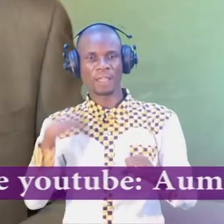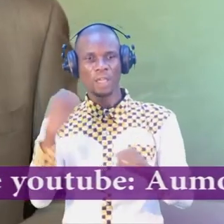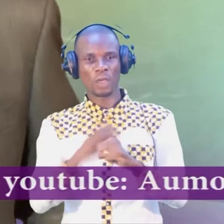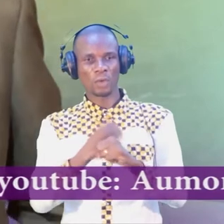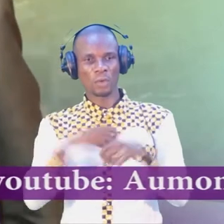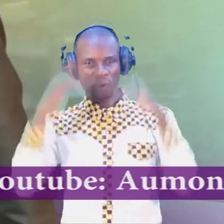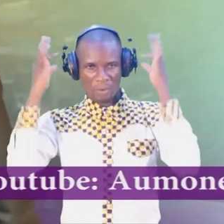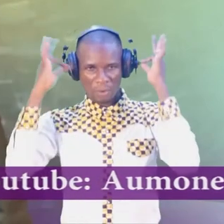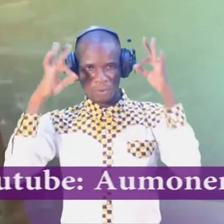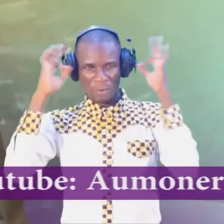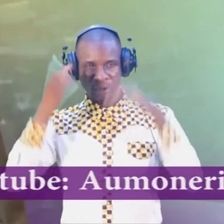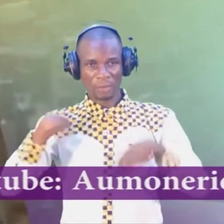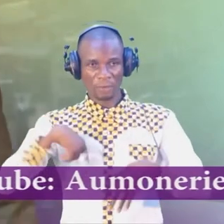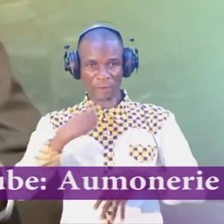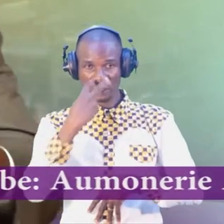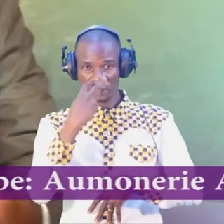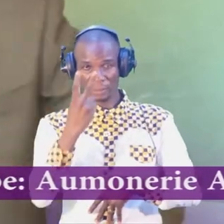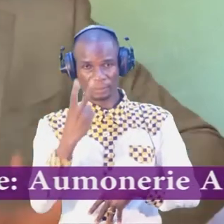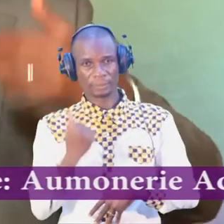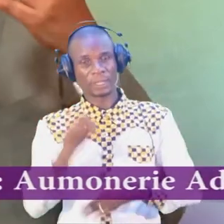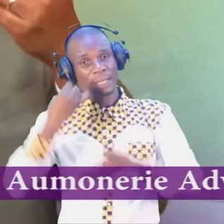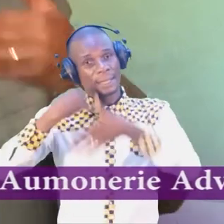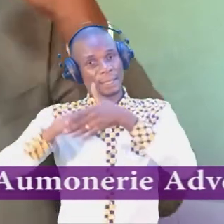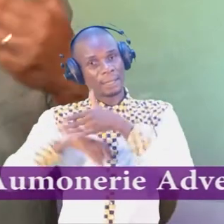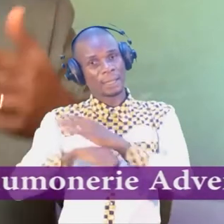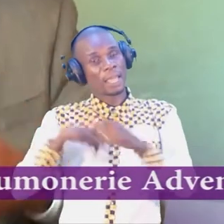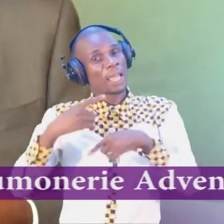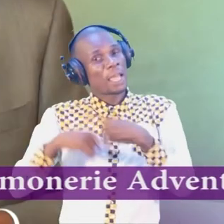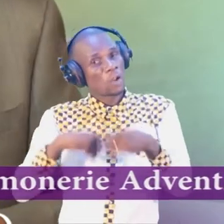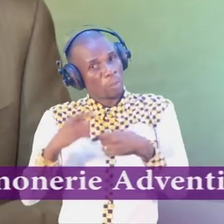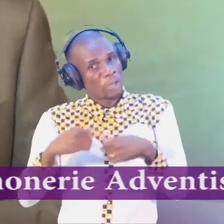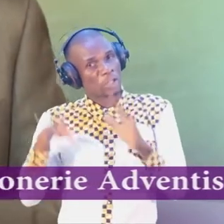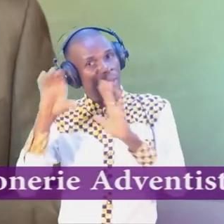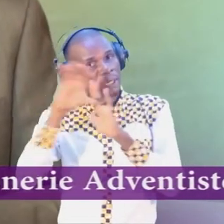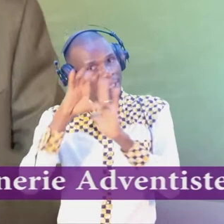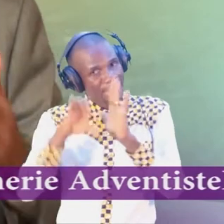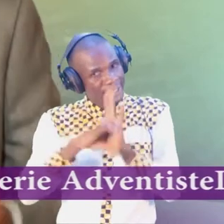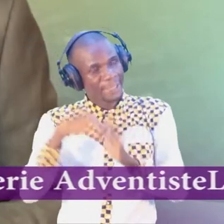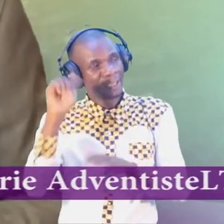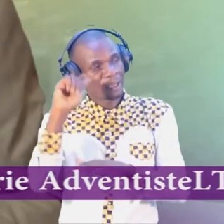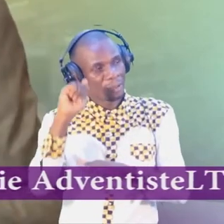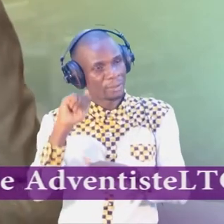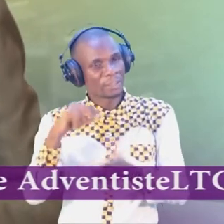utatii amri zangu sio kwa kutafuta wokovu, lakini utaitii sababu umeisha okolewa tayari.